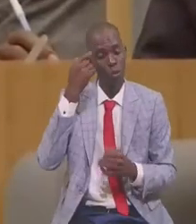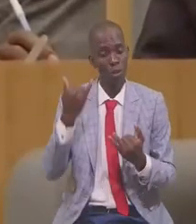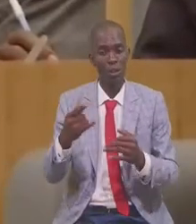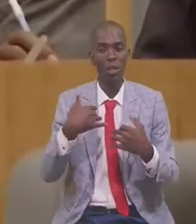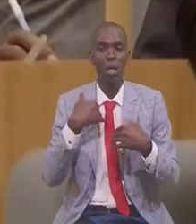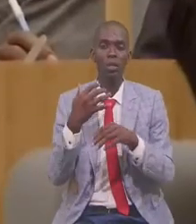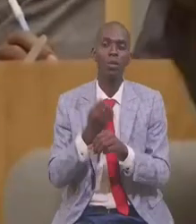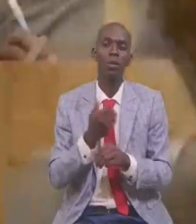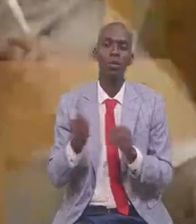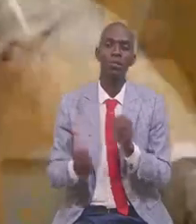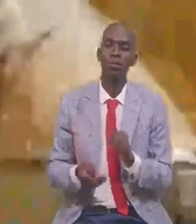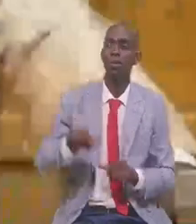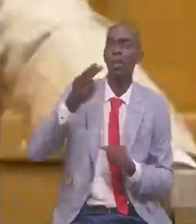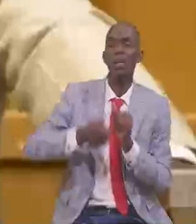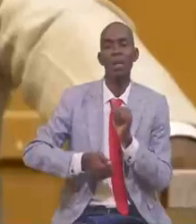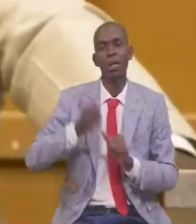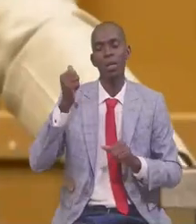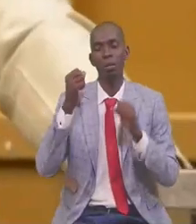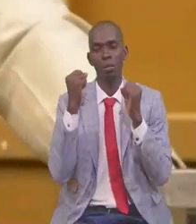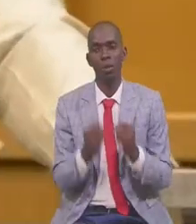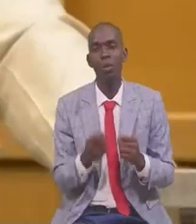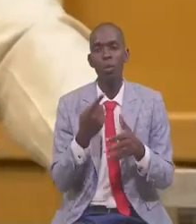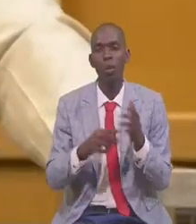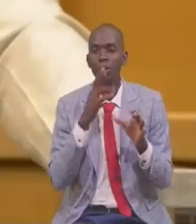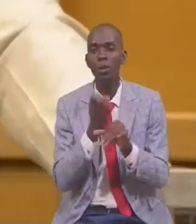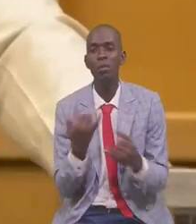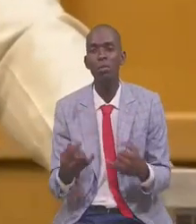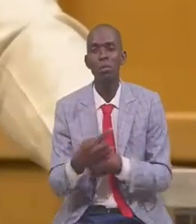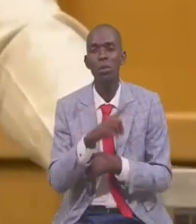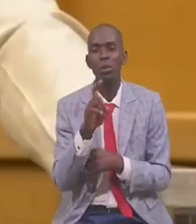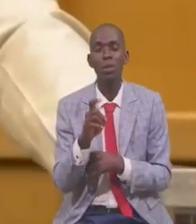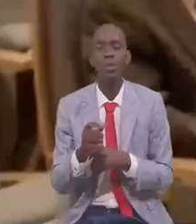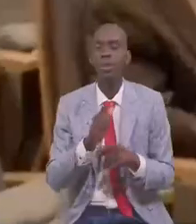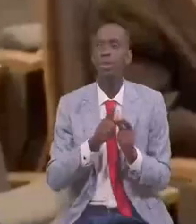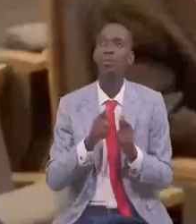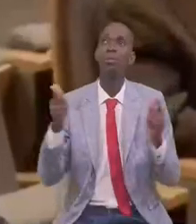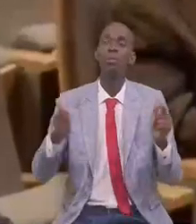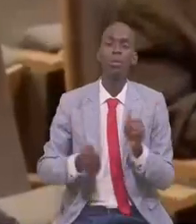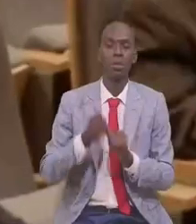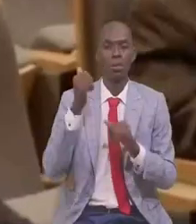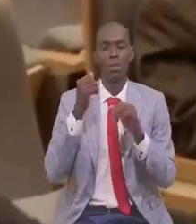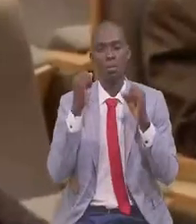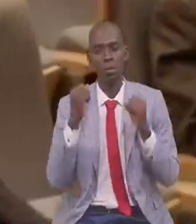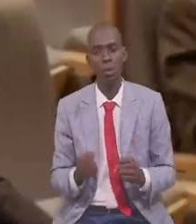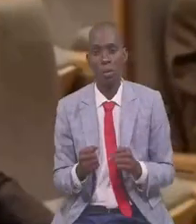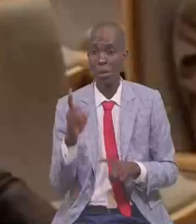que tu reçois aujourd'hui? Un plus grand manteau? Un manteau plus élevé? Si tu dis amen,